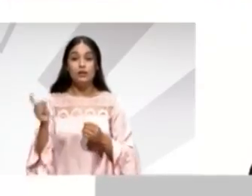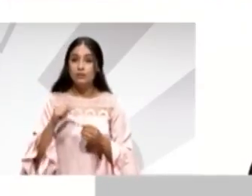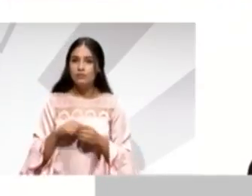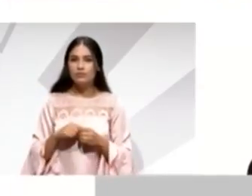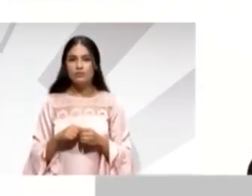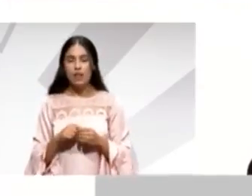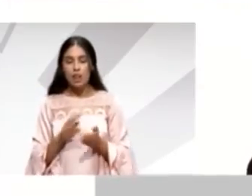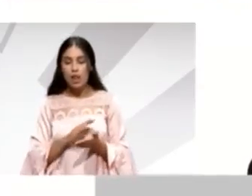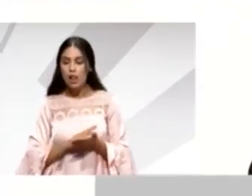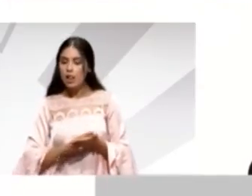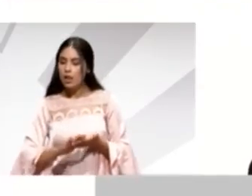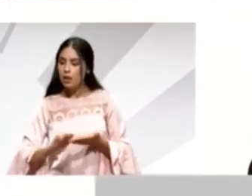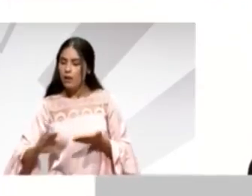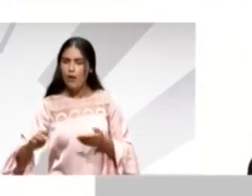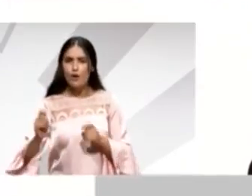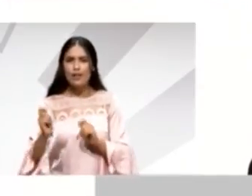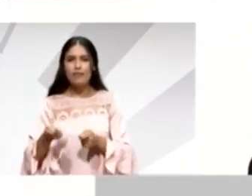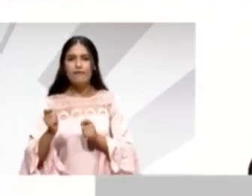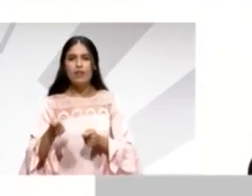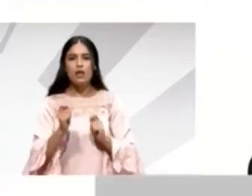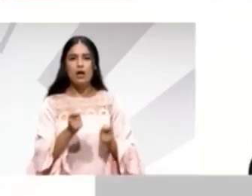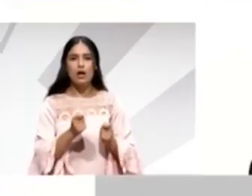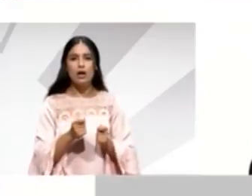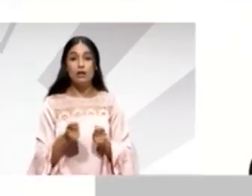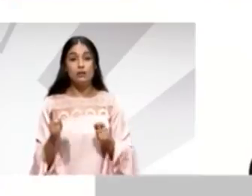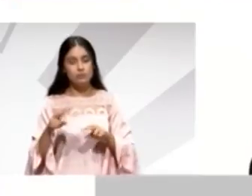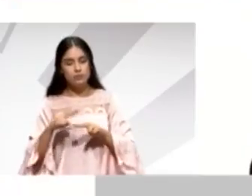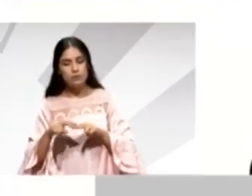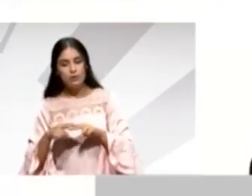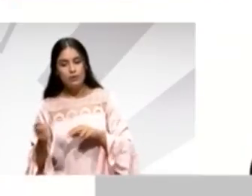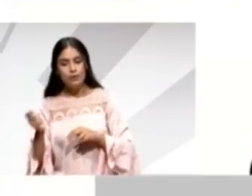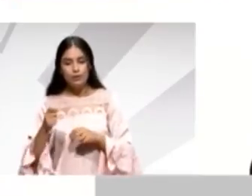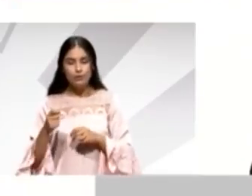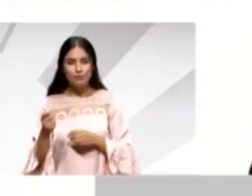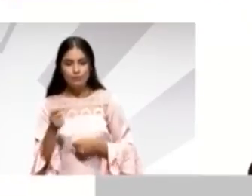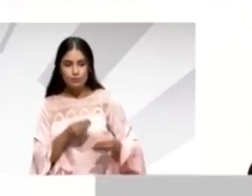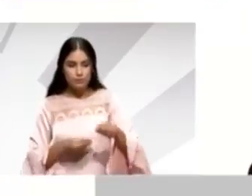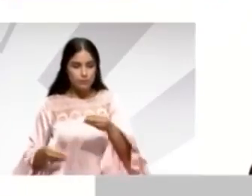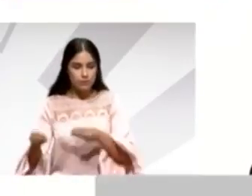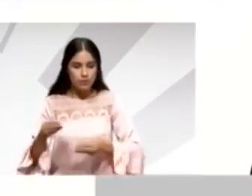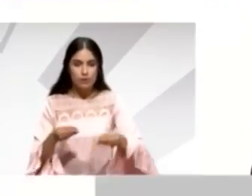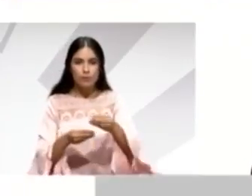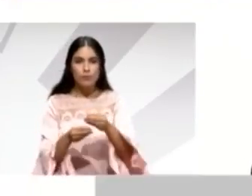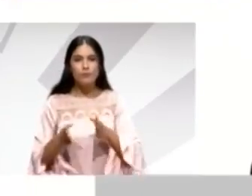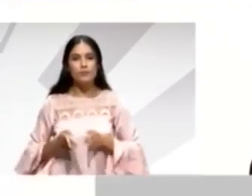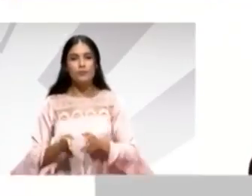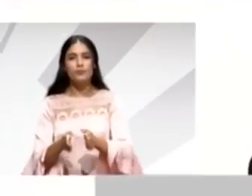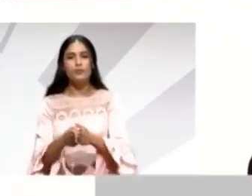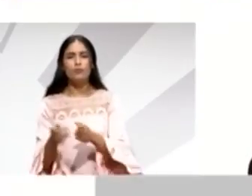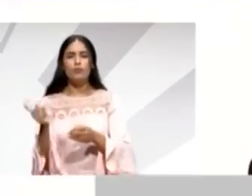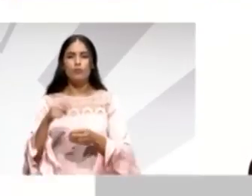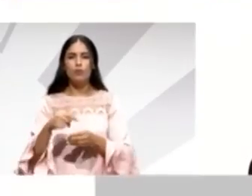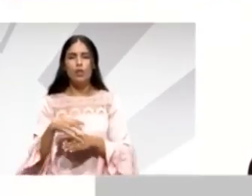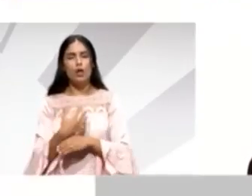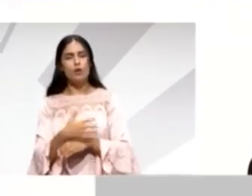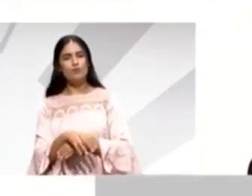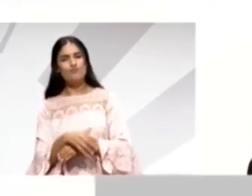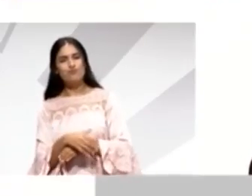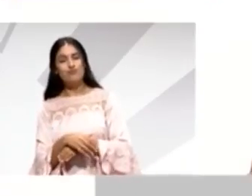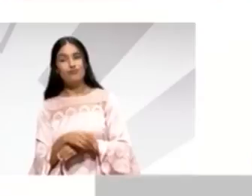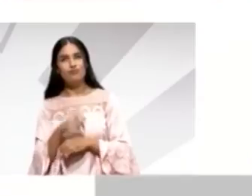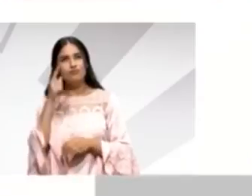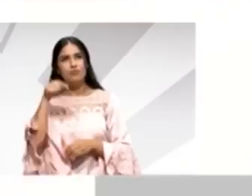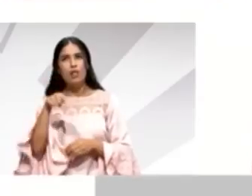من الابار العميقه لتسويه ومصانع التحويليه داخل سيد ابو زيد كذلك البطاله لابد ان نفكر